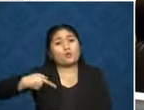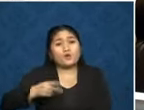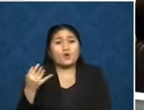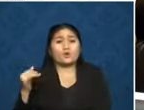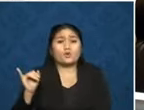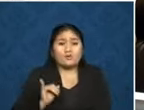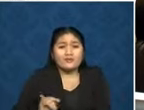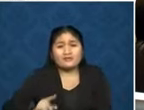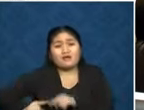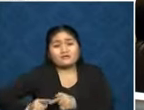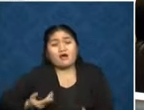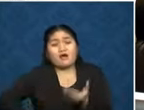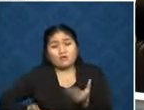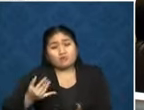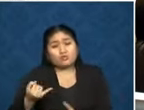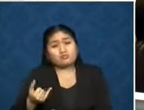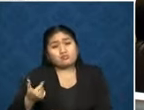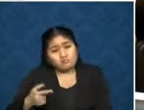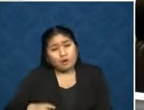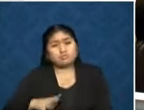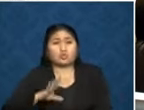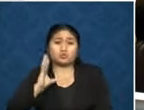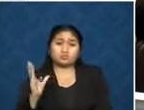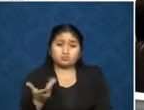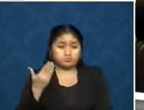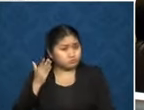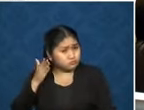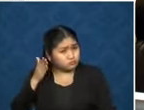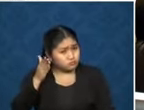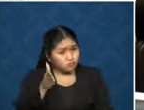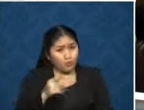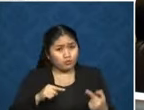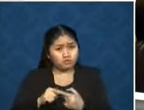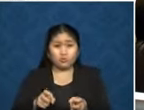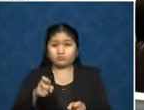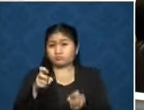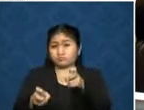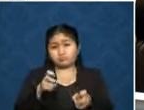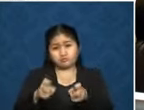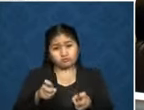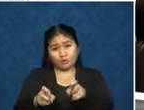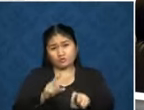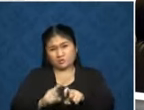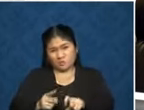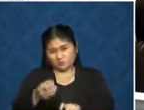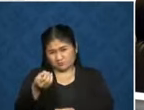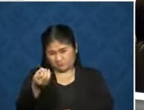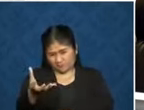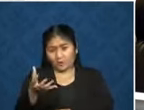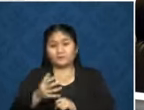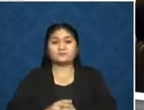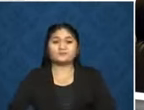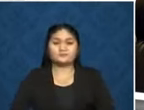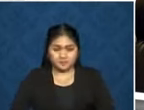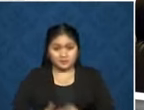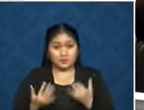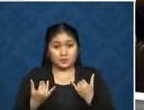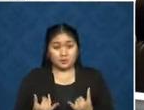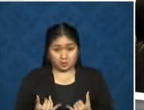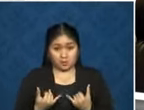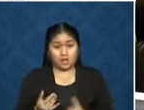ษที่จะเกิดขึ้นจากการที่โลกของเรานะคะเข้าสู่ยุคที่มีการใช้ปัญญาประดิษฐ์มากที่สุดเท่าที่เคยมีมาทุกวัน